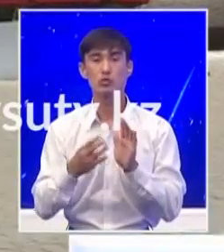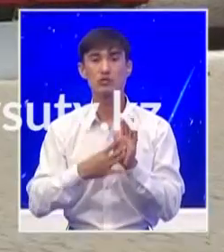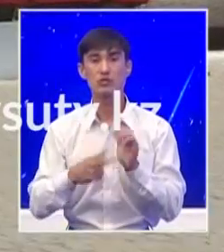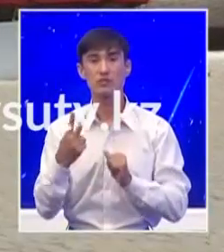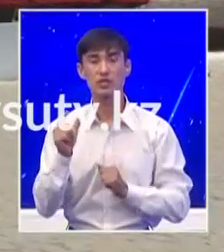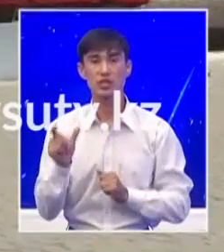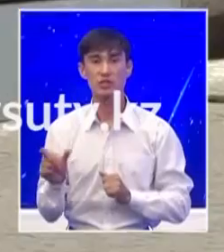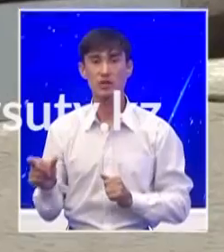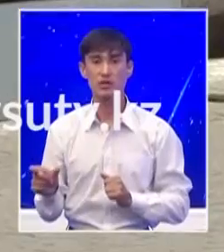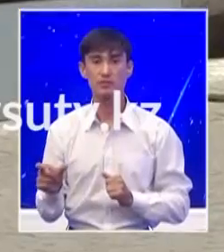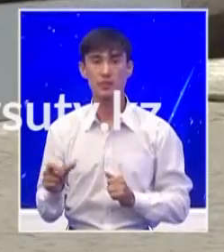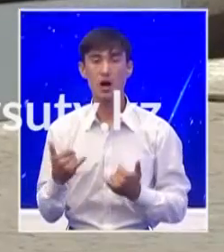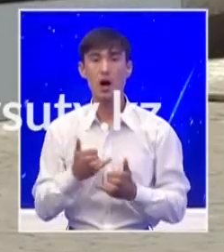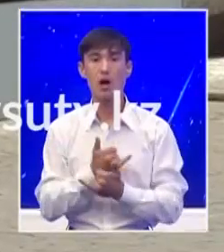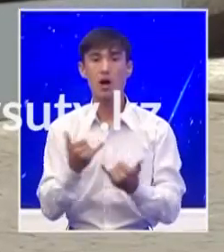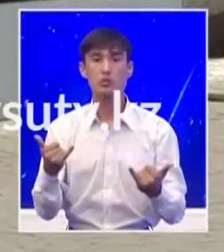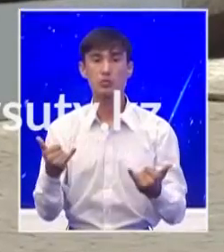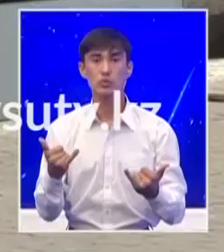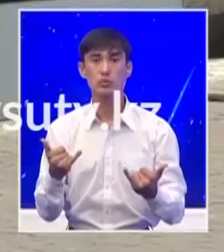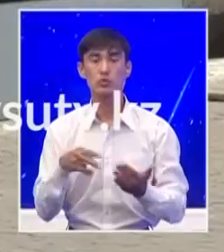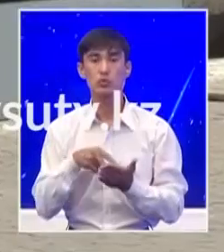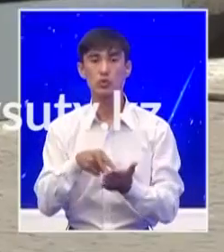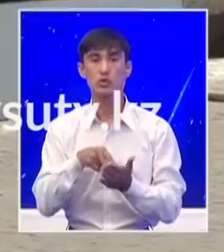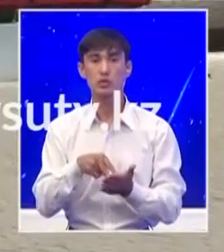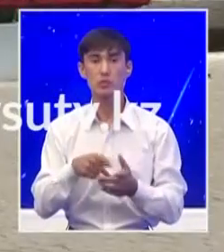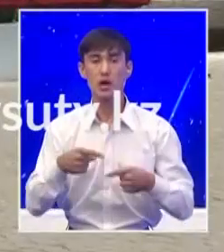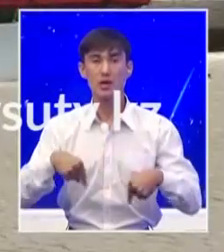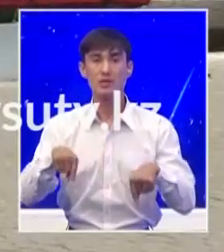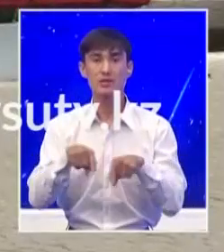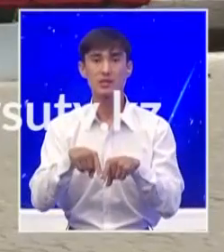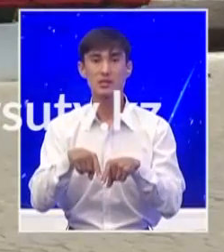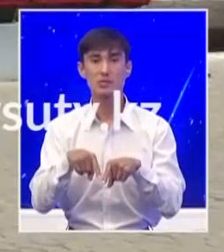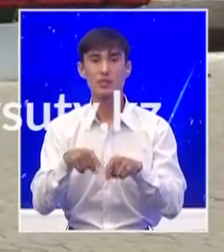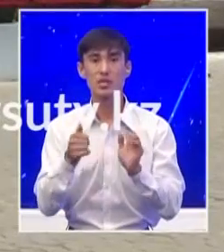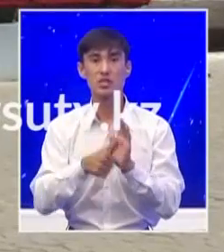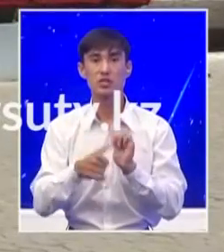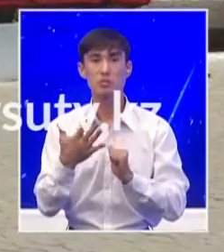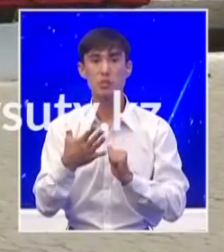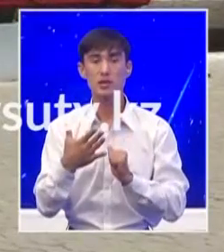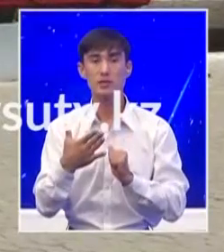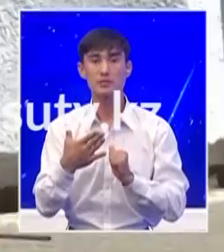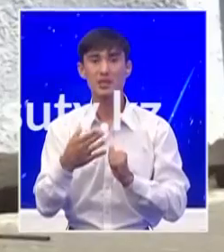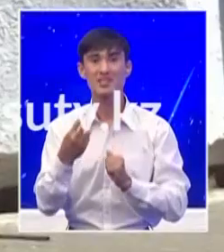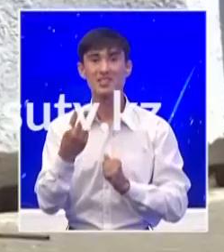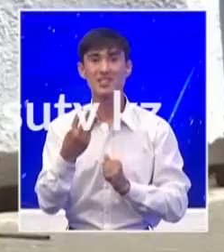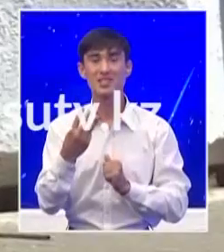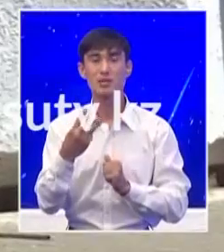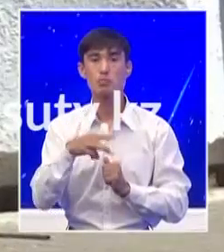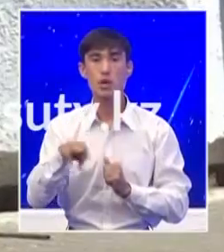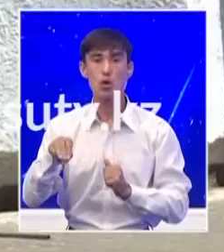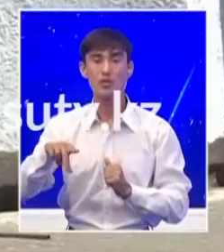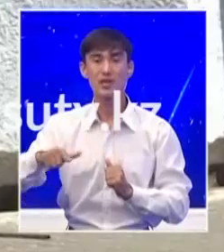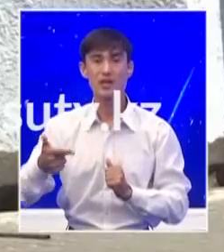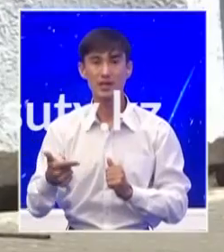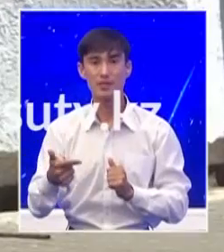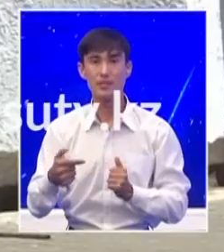1792 человека. Оказано услуг туристическими организациями 65,3 миллиона тенге. Развивается и